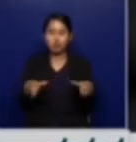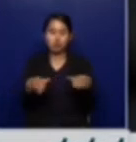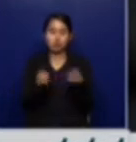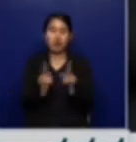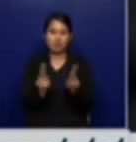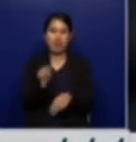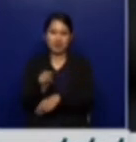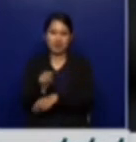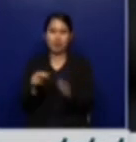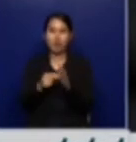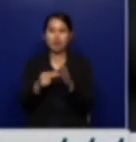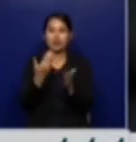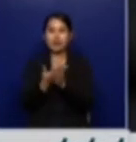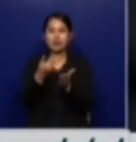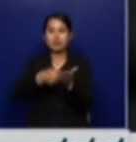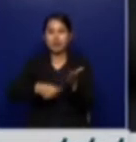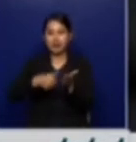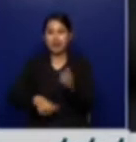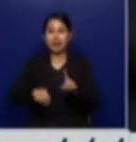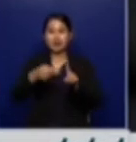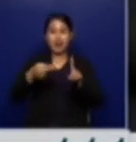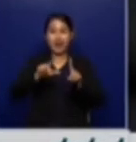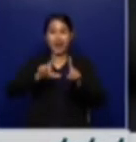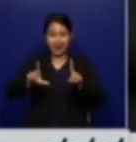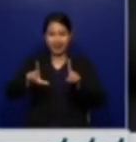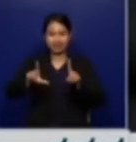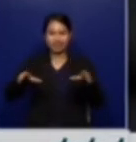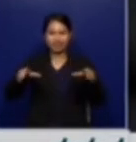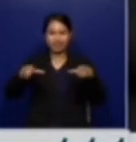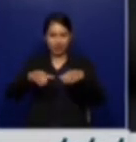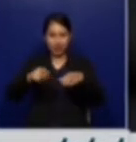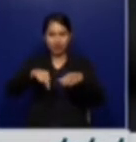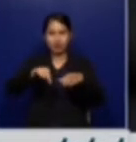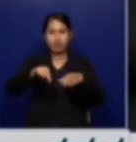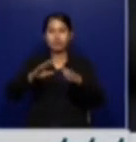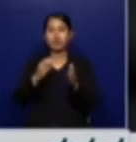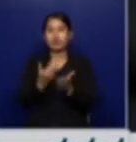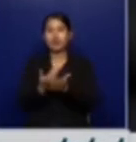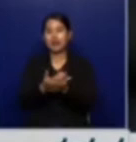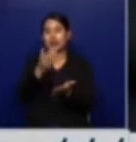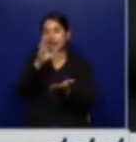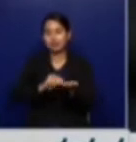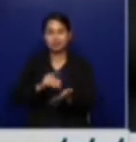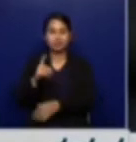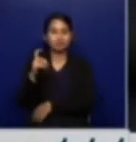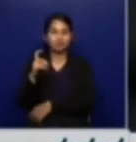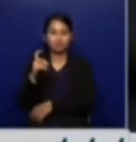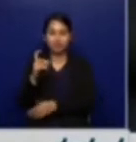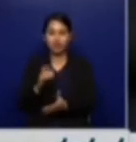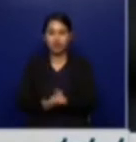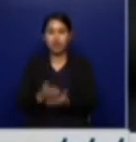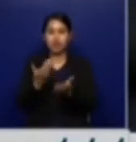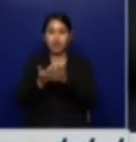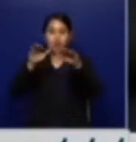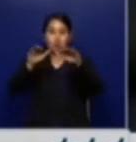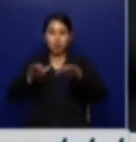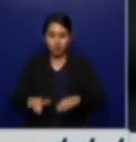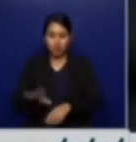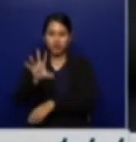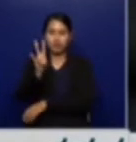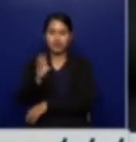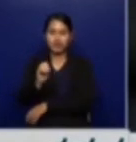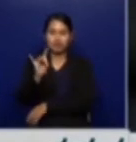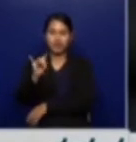องชดเชยภาษีให้เป็น 10,000 ล้านเนี่ยนะครับจะจัดเก็บแทบไม่ได้เลยลดลงถึงร้อยละ70ถึง80